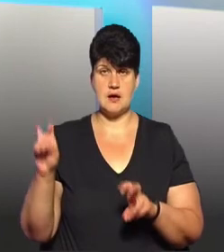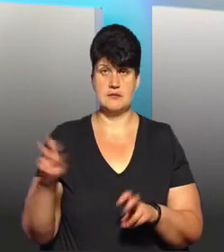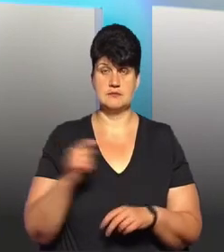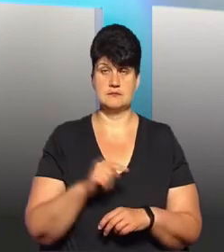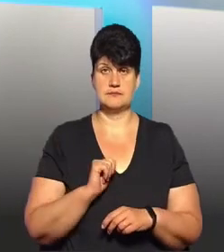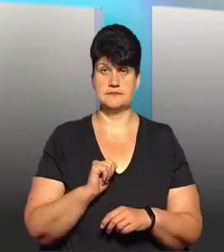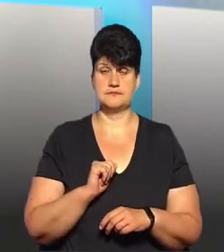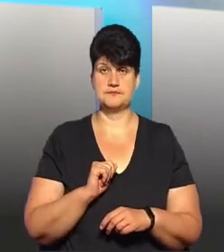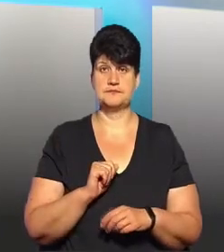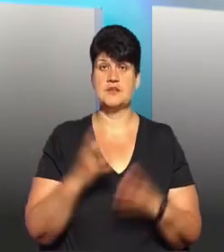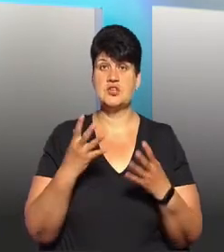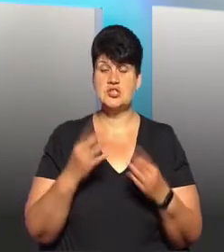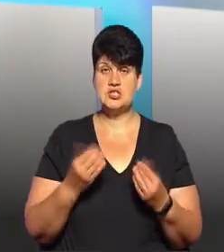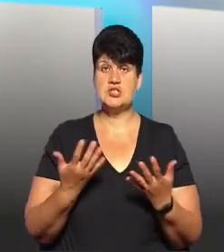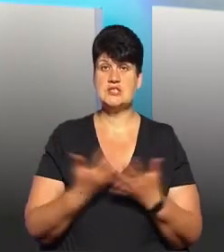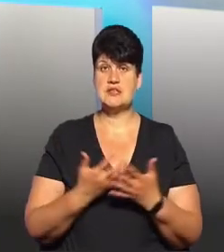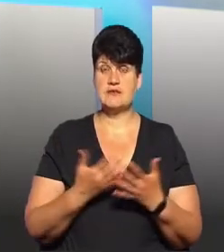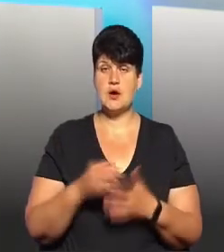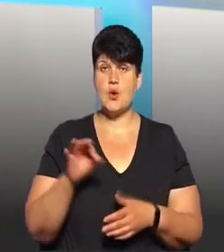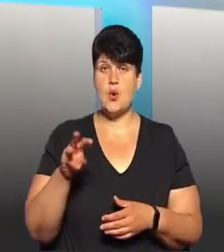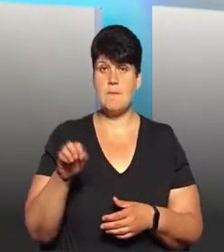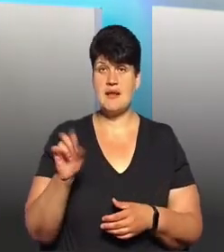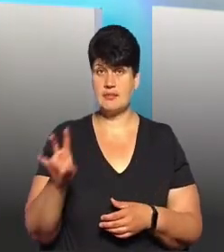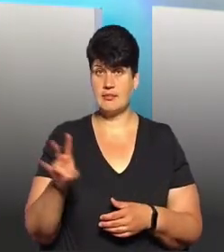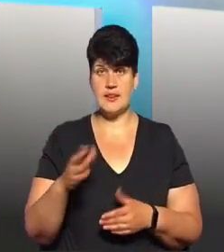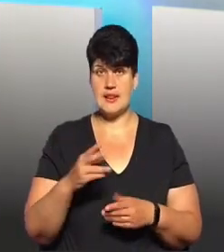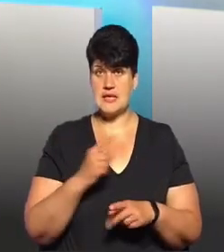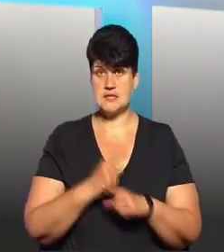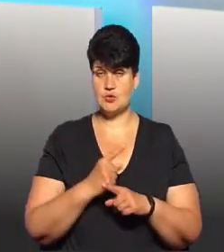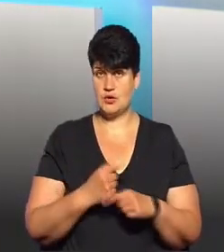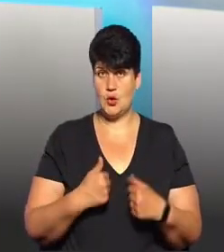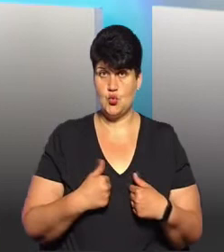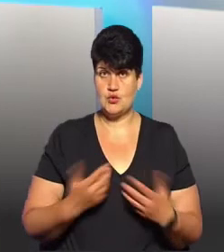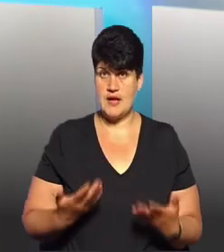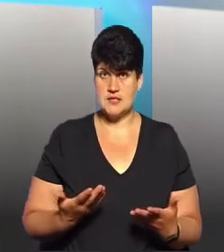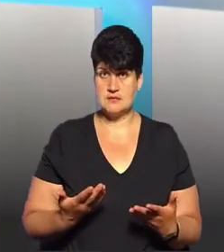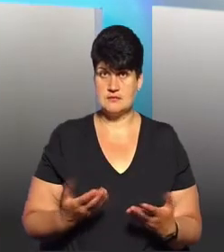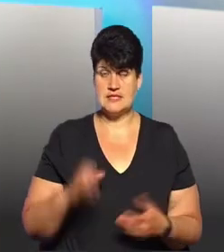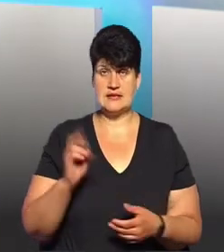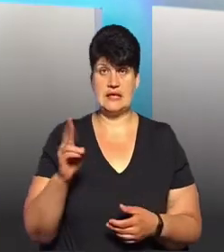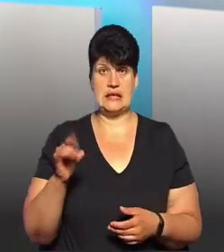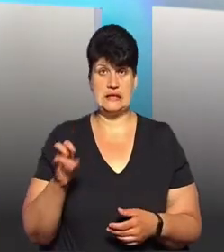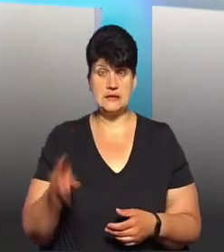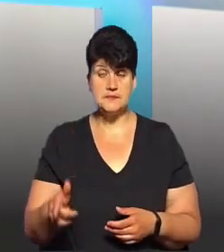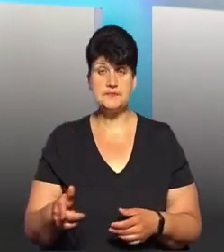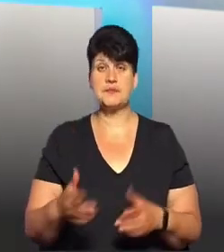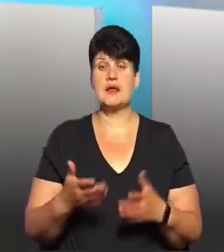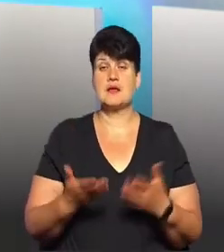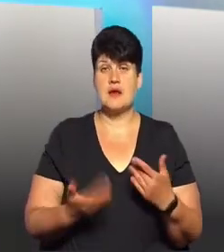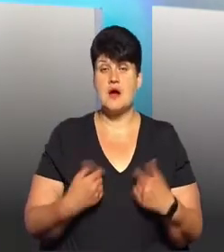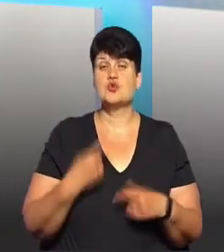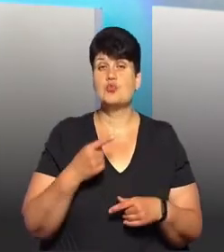не заборонили Стівена Кінга у нас, ні? Не знаю. Ні, просто чому я проводжу такі паралелі, мені цікаво, ну що ви